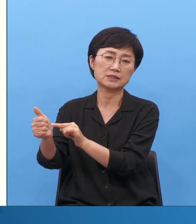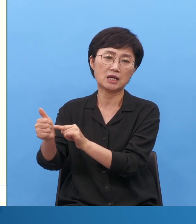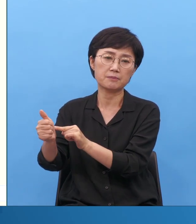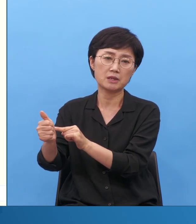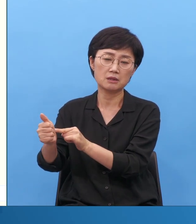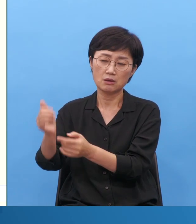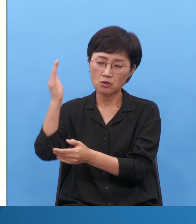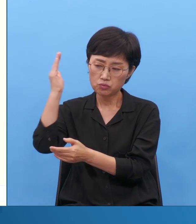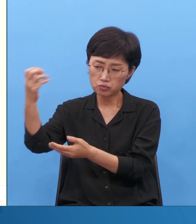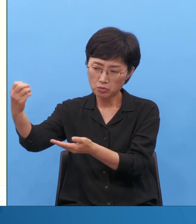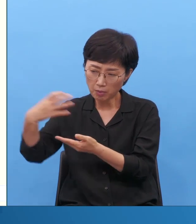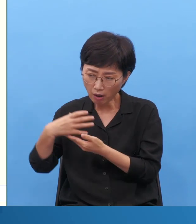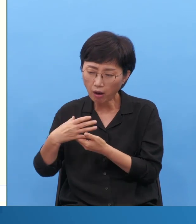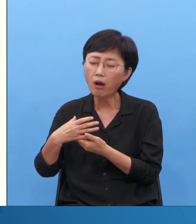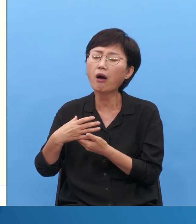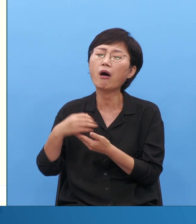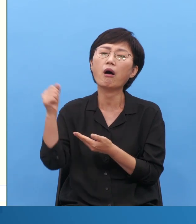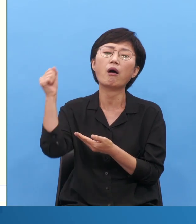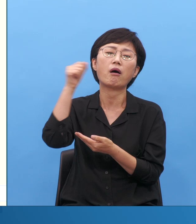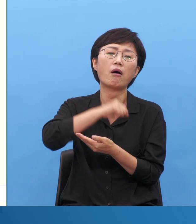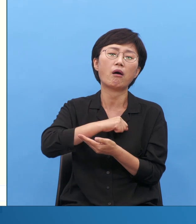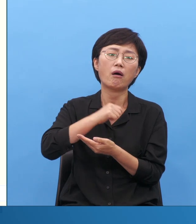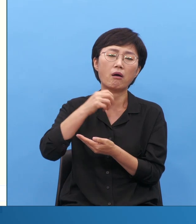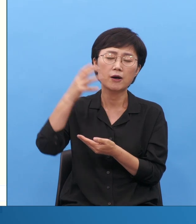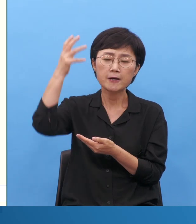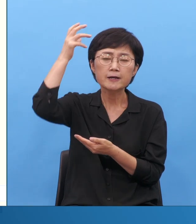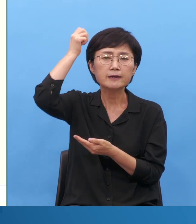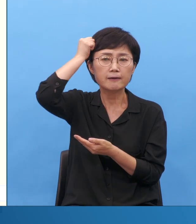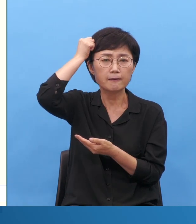전했는지 이야기해 주셨는데 그게 제일 기억에 남아.